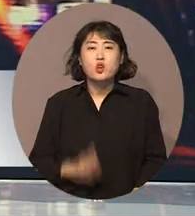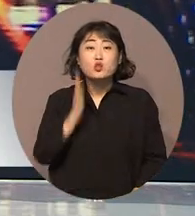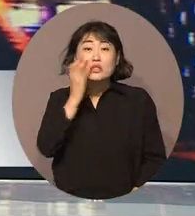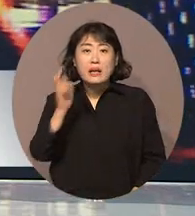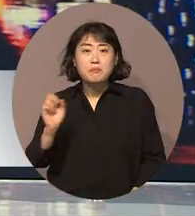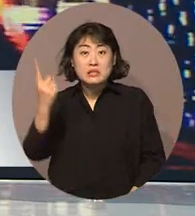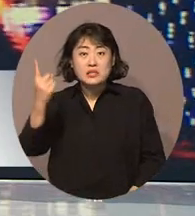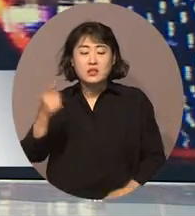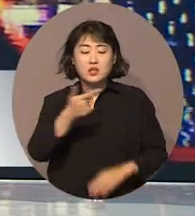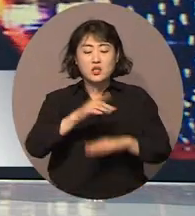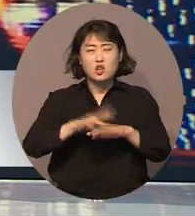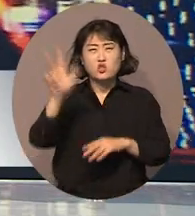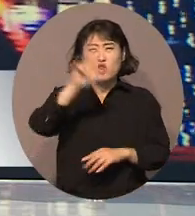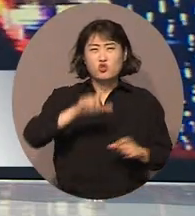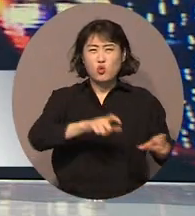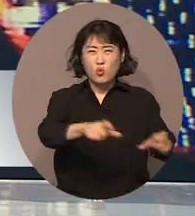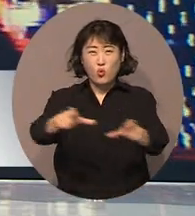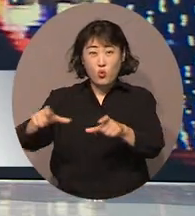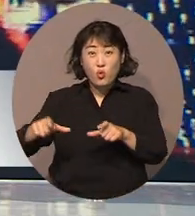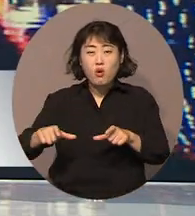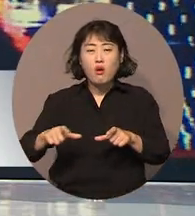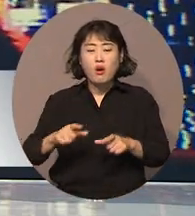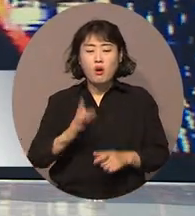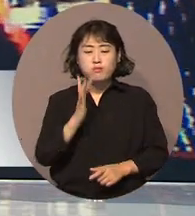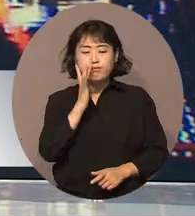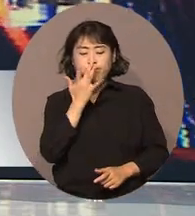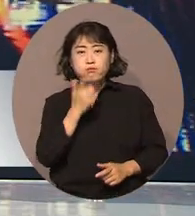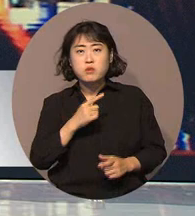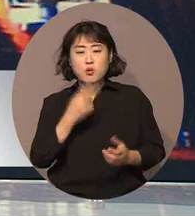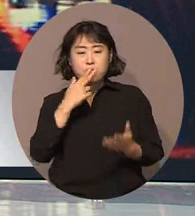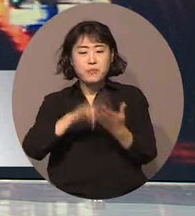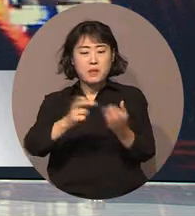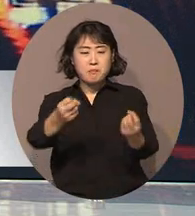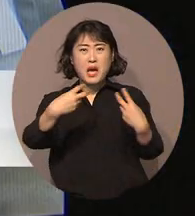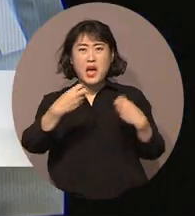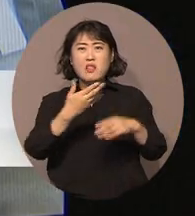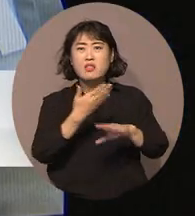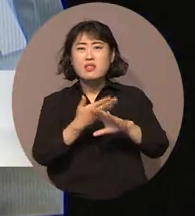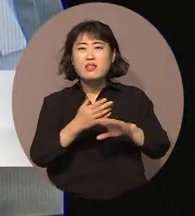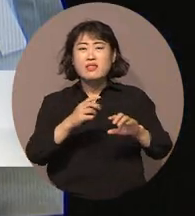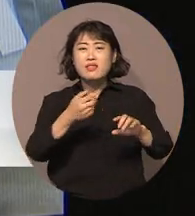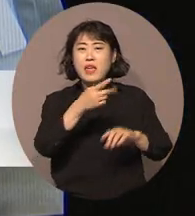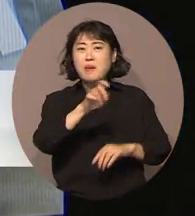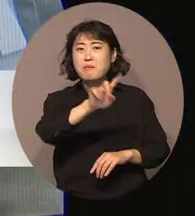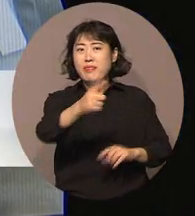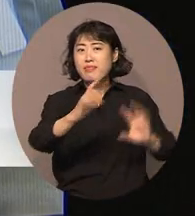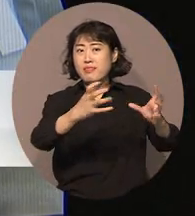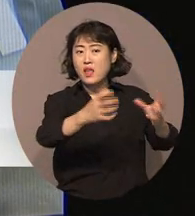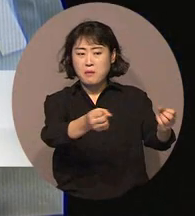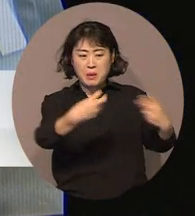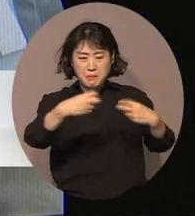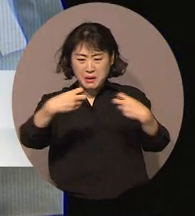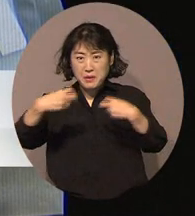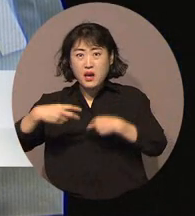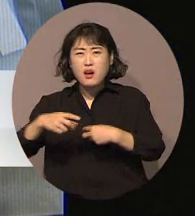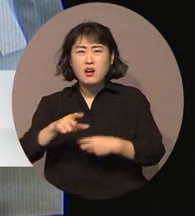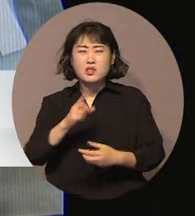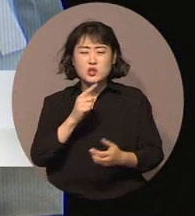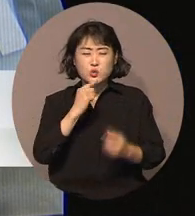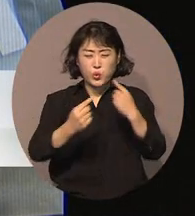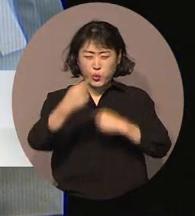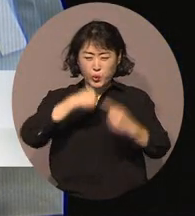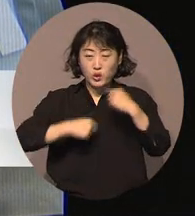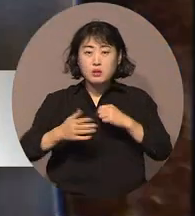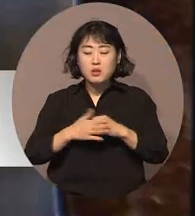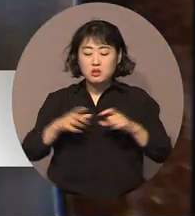울산의 시작으로 대전 등 전국 각지에서 정체불명의 우편물이 대만 등에서 배송됐다는 신고가 있다는 가운데 지역에서도